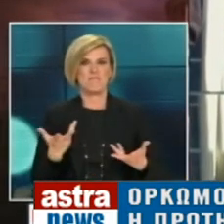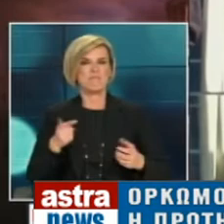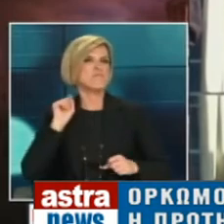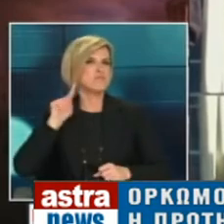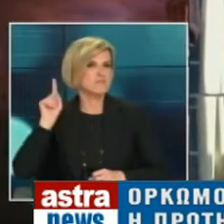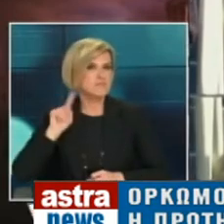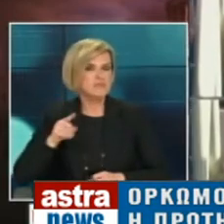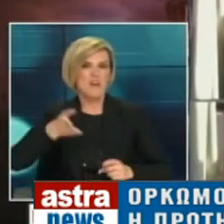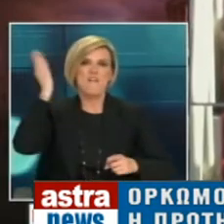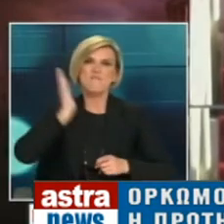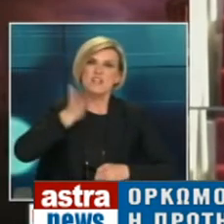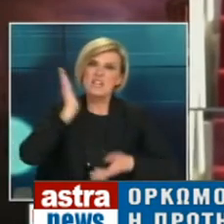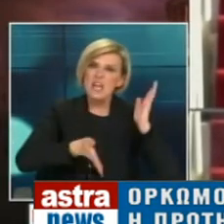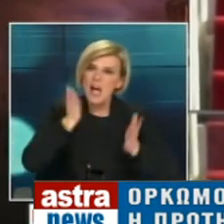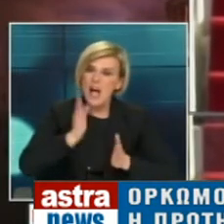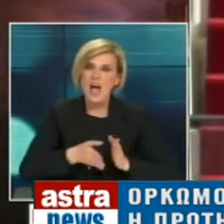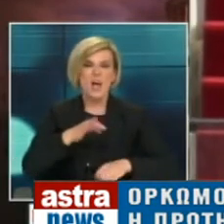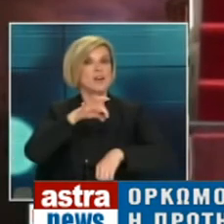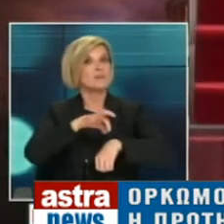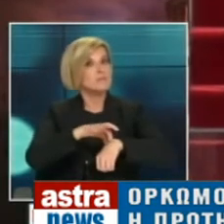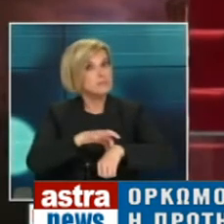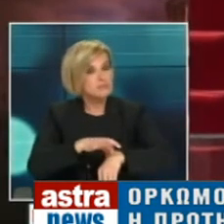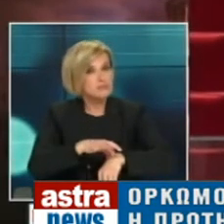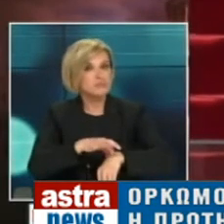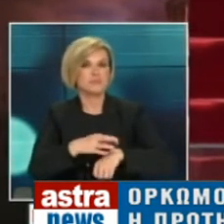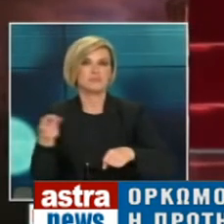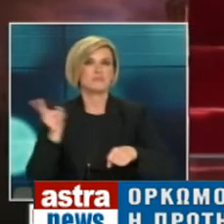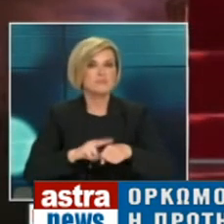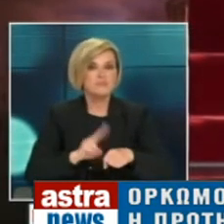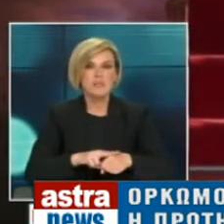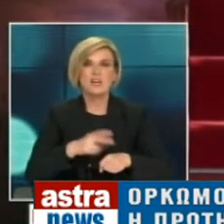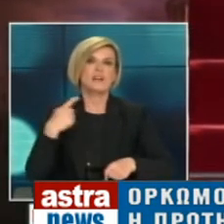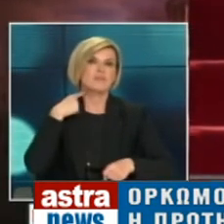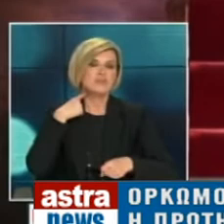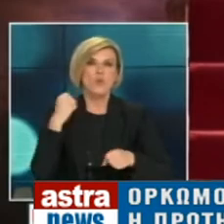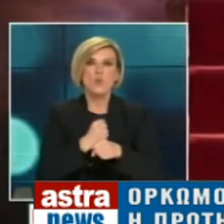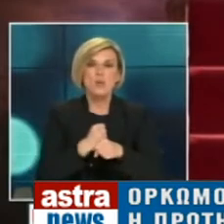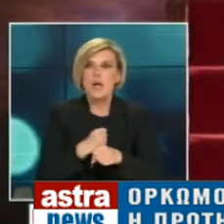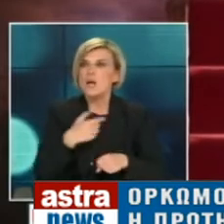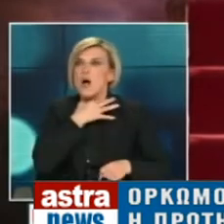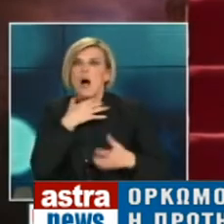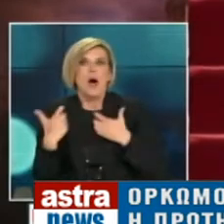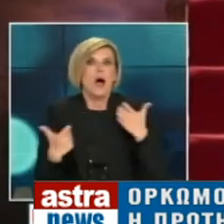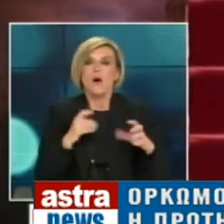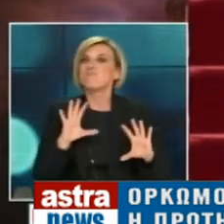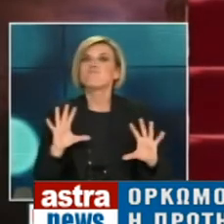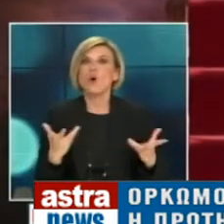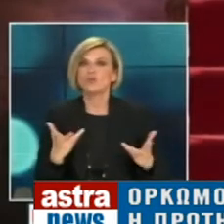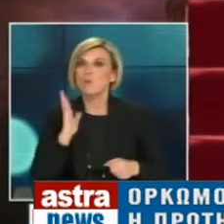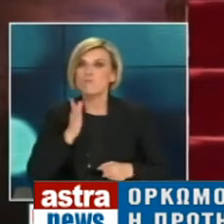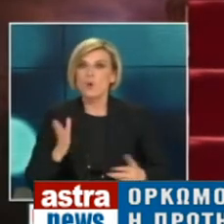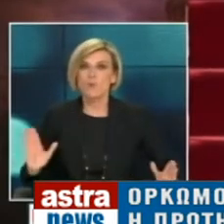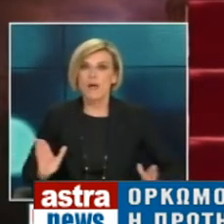ανομία, τη βία, τις ασθένειες, την απώλεια θέσης της εργασίας, την απελπισία. Πώς? Με ενότητα μπορούμε να